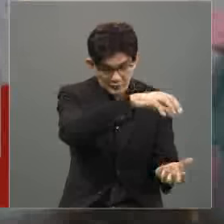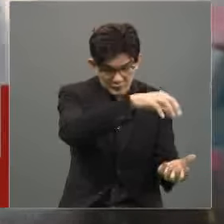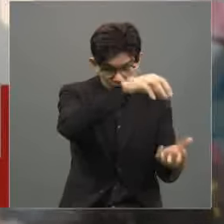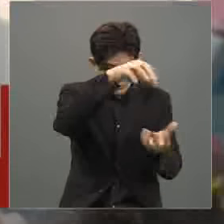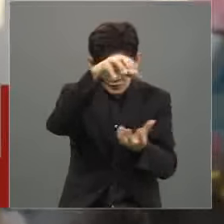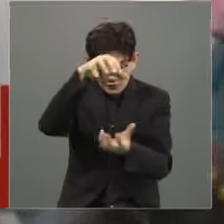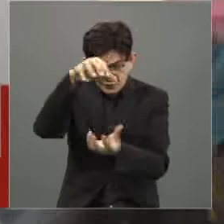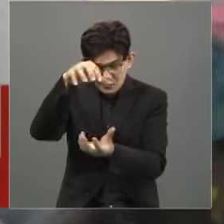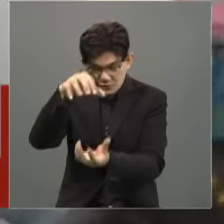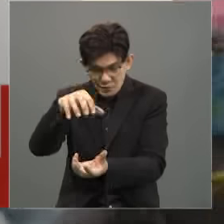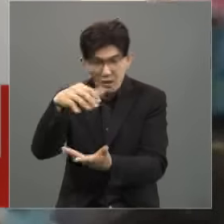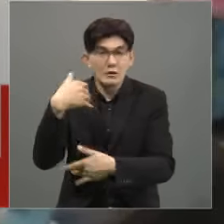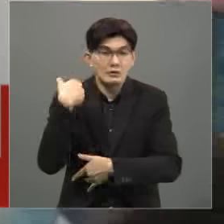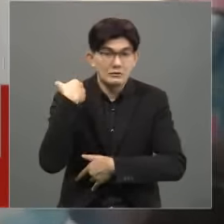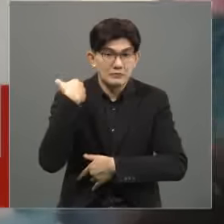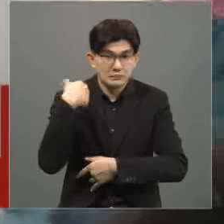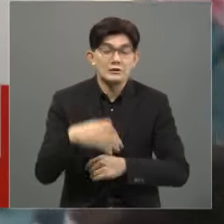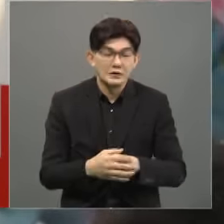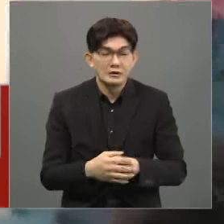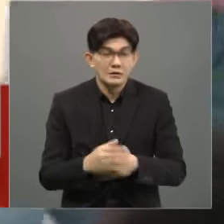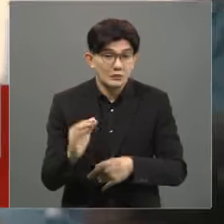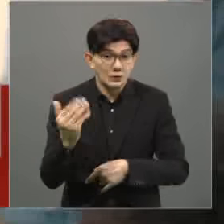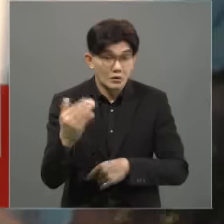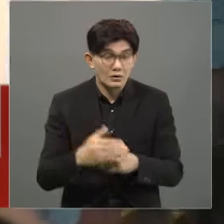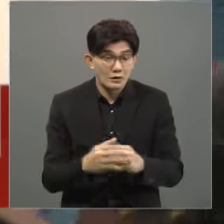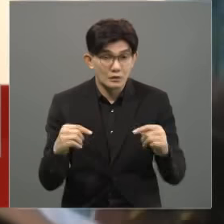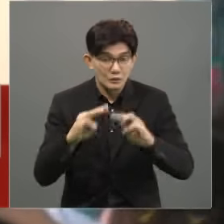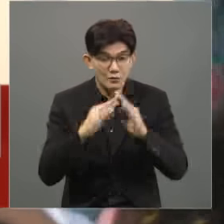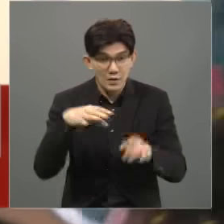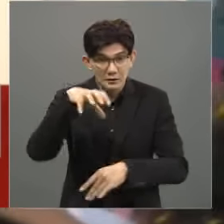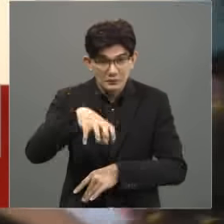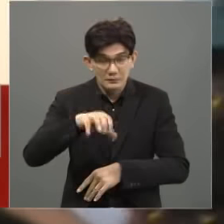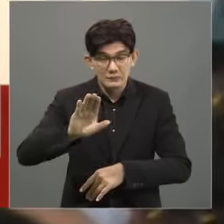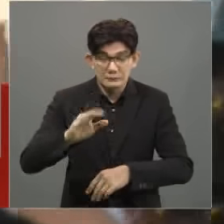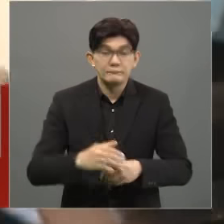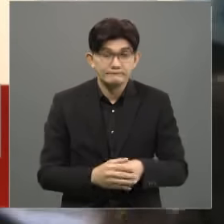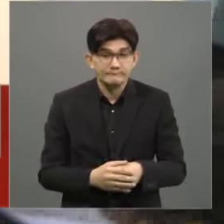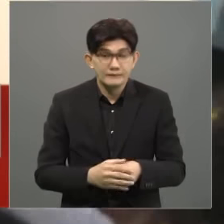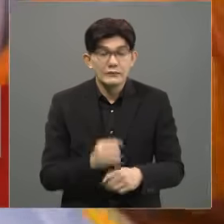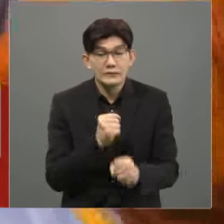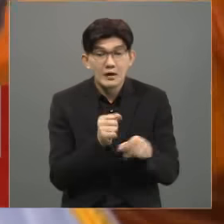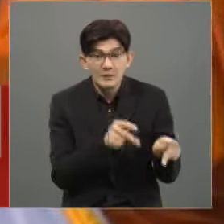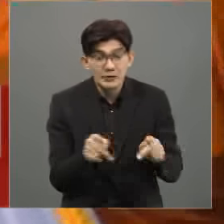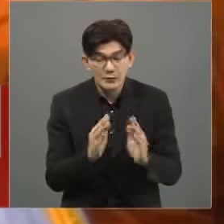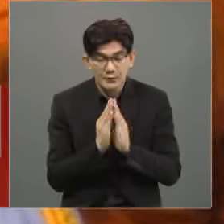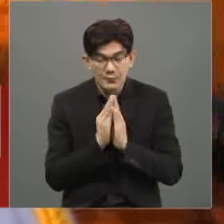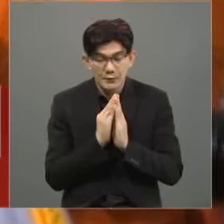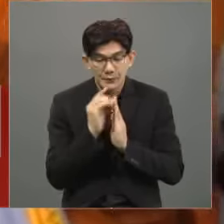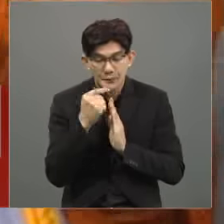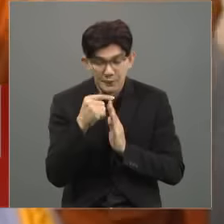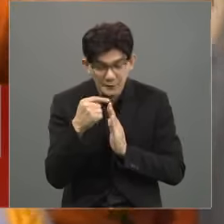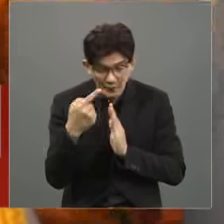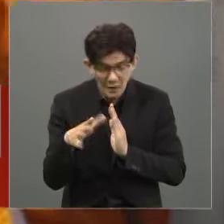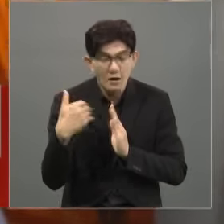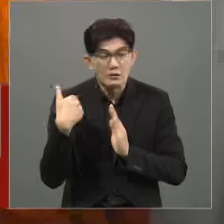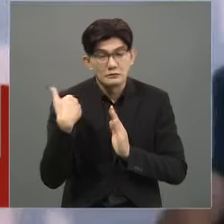พระอรหันตธาตุขึ้นสู่มณฑปที่ประดิษฐานเป็นการชั่วคราวภายในพระวิหารพระเจ้าใหญ่อินแปลงและได้ประกอบพิธีเจริญพระพุทธมนต์จบ